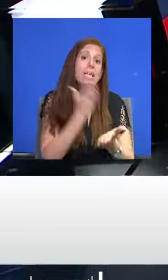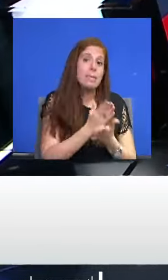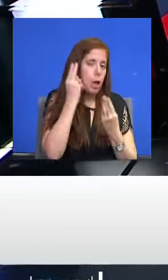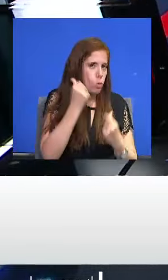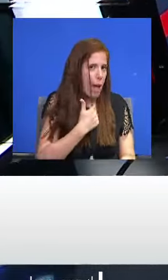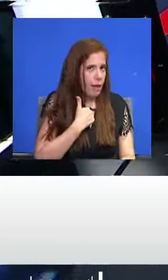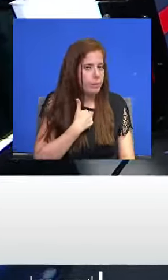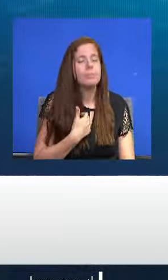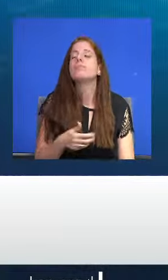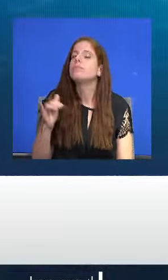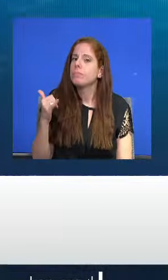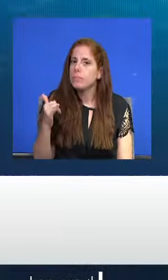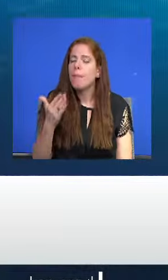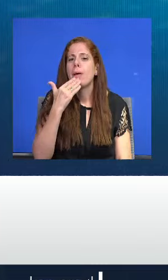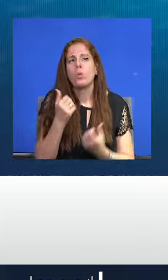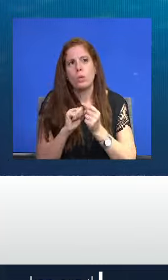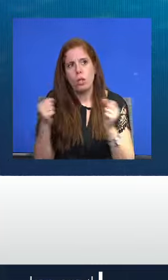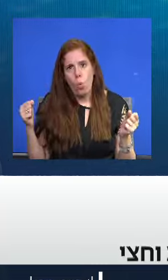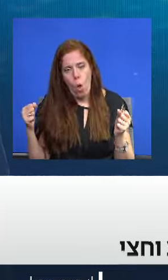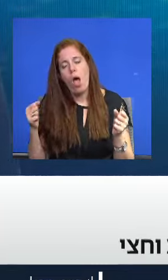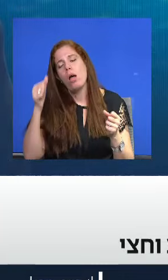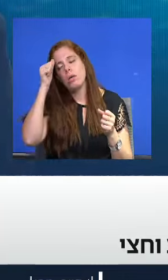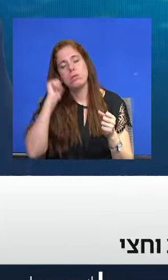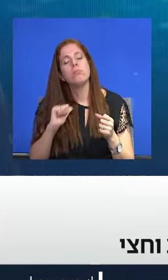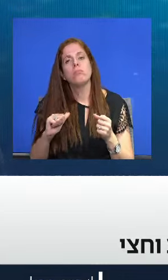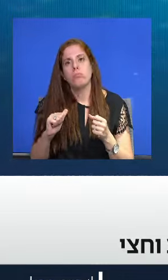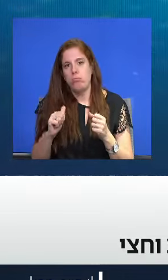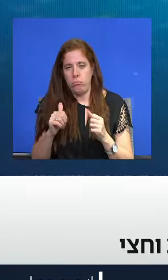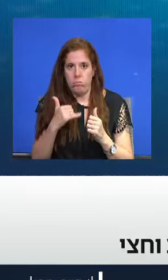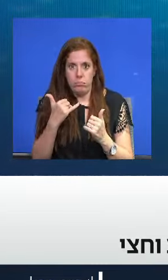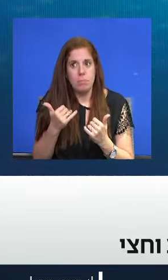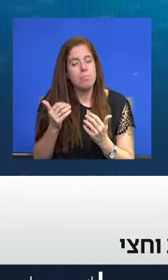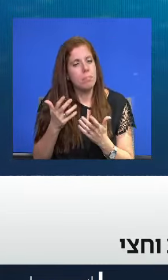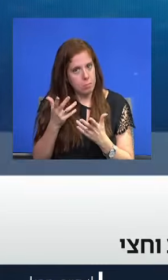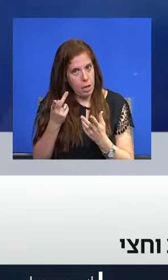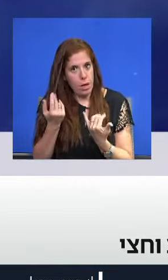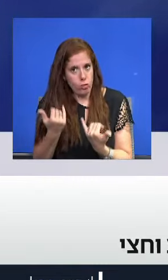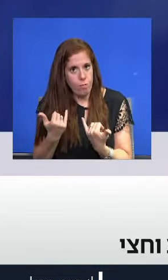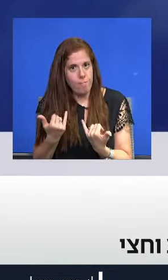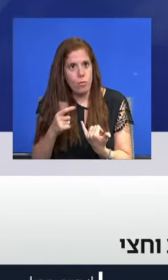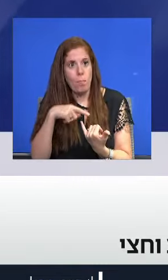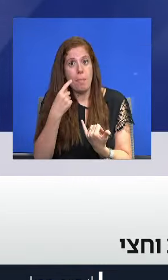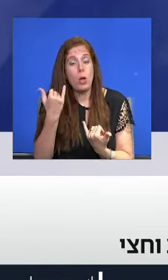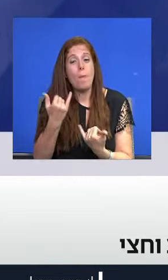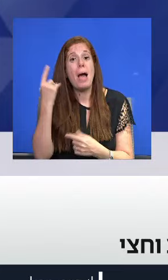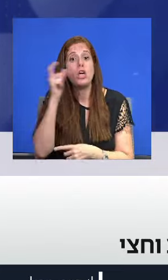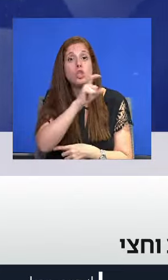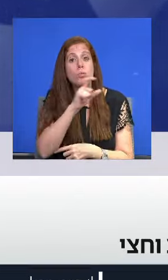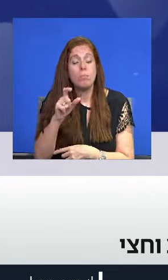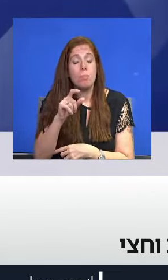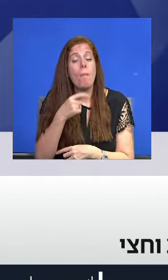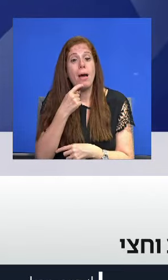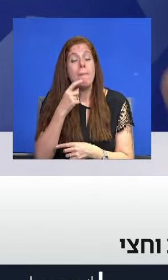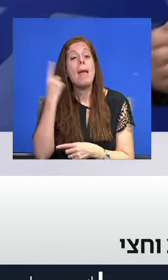הממשלה. כן, ביהדות התורה מחריפים את הטון לקראת פתיחת מושב הכנסת בעוד שבוע וחצי, ונשמע גם איום בהתפטרות. אם לא יוגש תזכיר